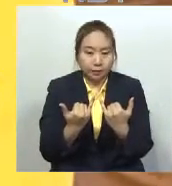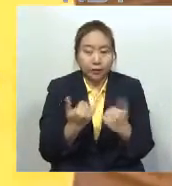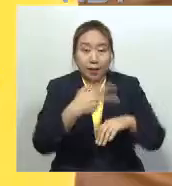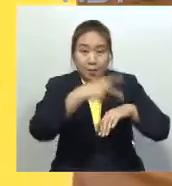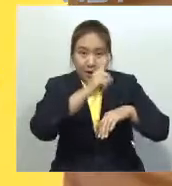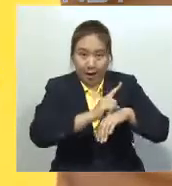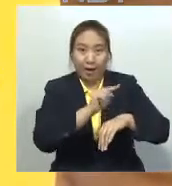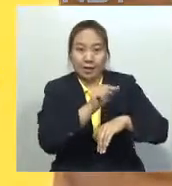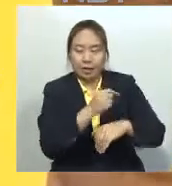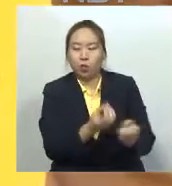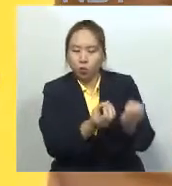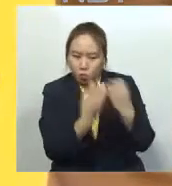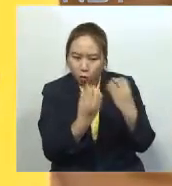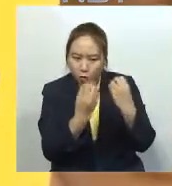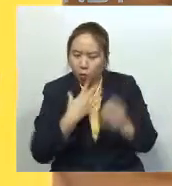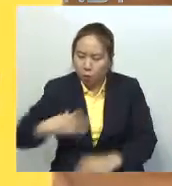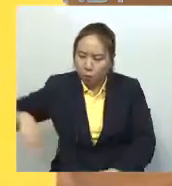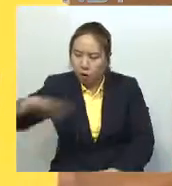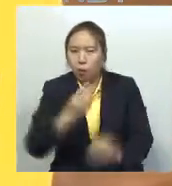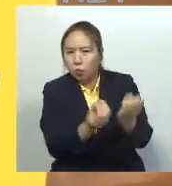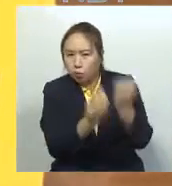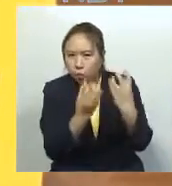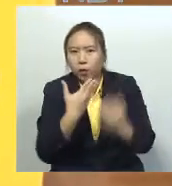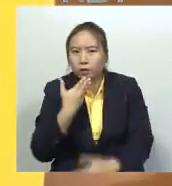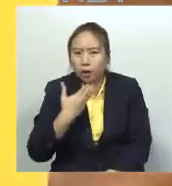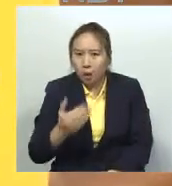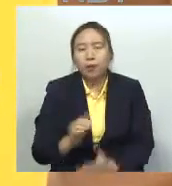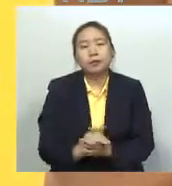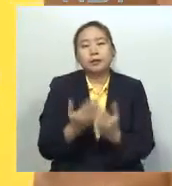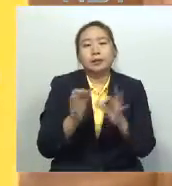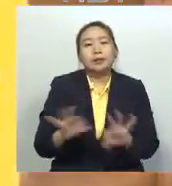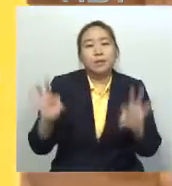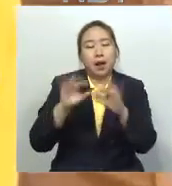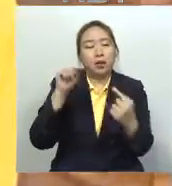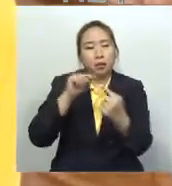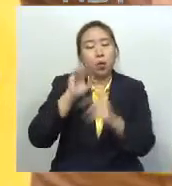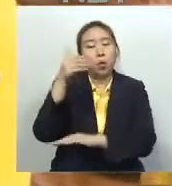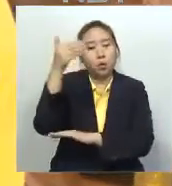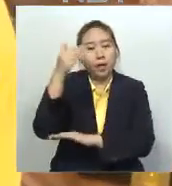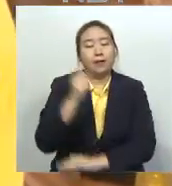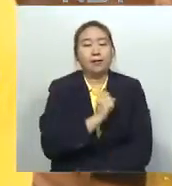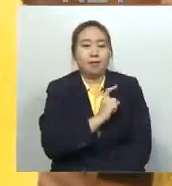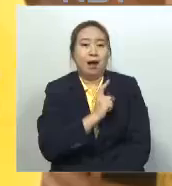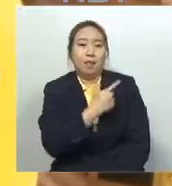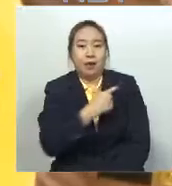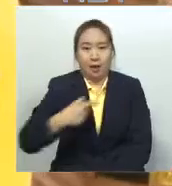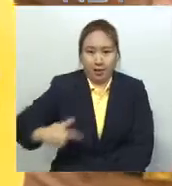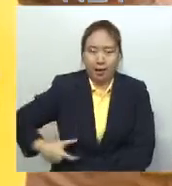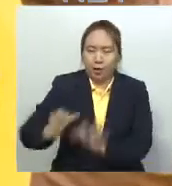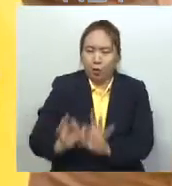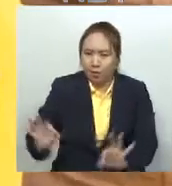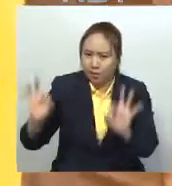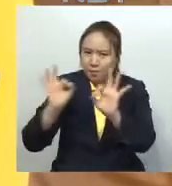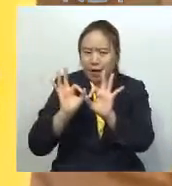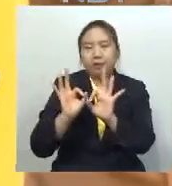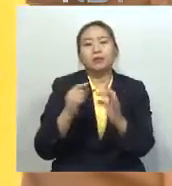านประธานองค์ตรีได้สั่งสอนพวกเราเสมอมาแล้วก็ได้เน้นย้ำถึงความสำคัญในสถาบันชาติศาสนาพระมหากษัตริย์เป็นอย่างต่อเนื่องดังสิ่